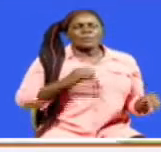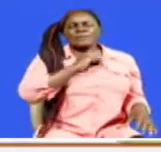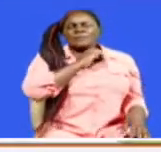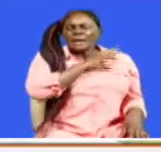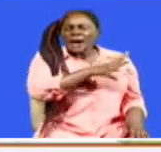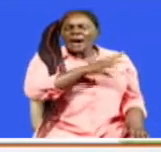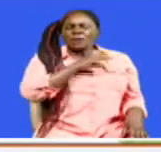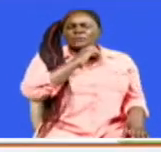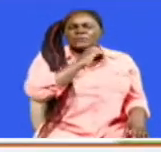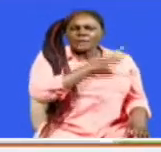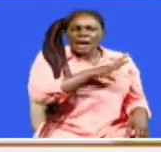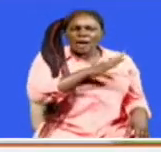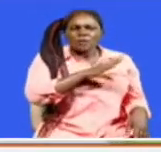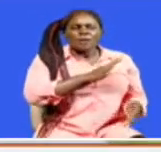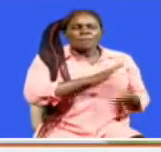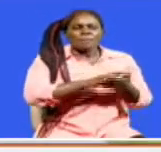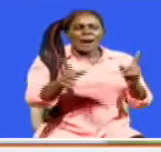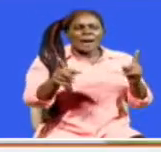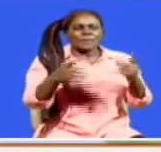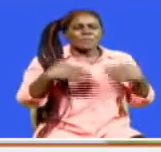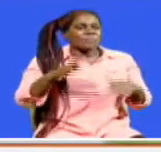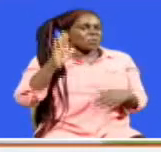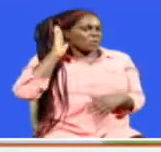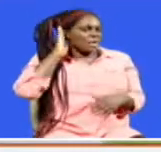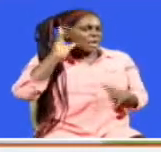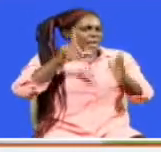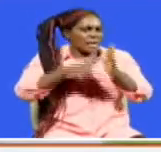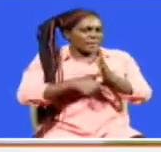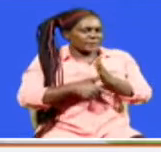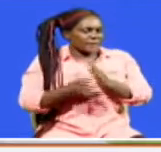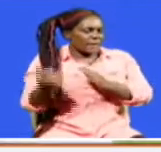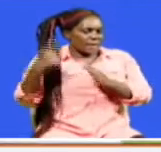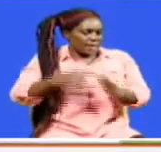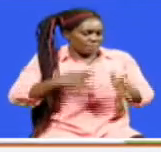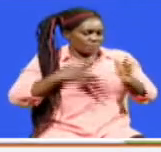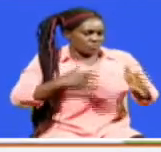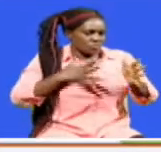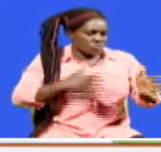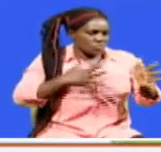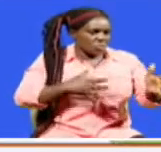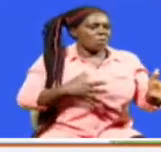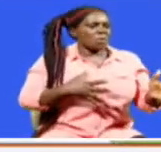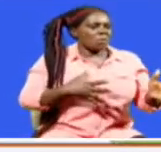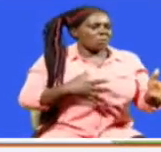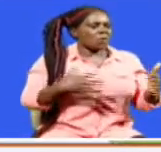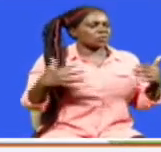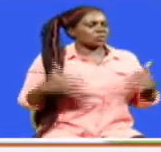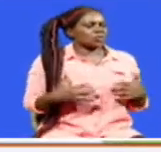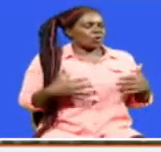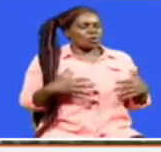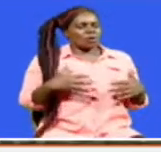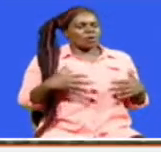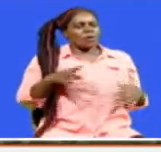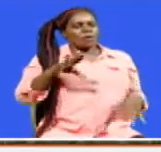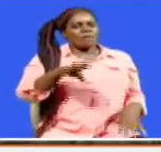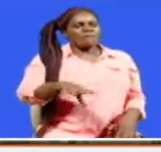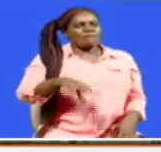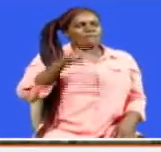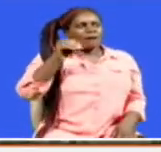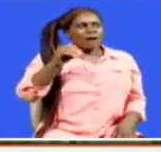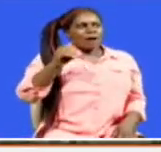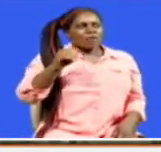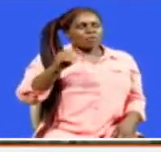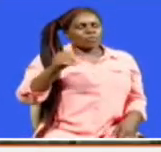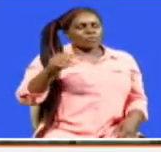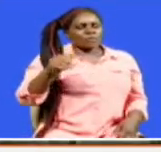Akapiga nduru baadaye watu walisikia. Sasa wakatoka nje. Kutoka nje unafuata nduru mtoto